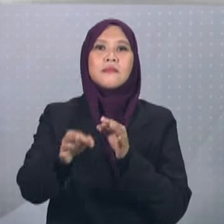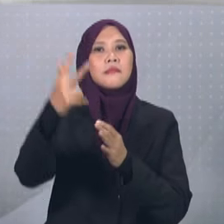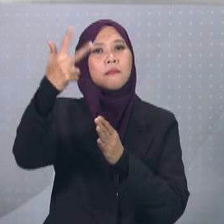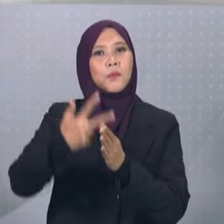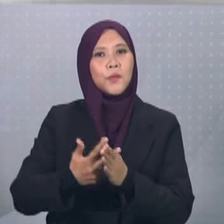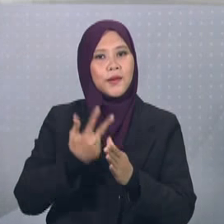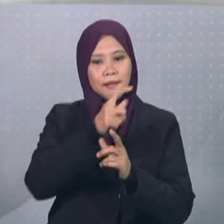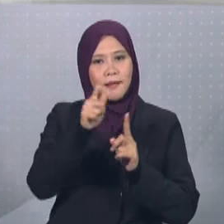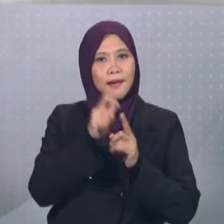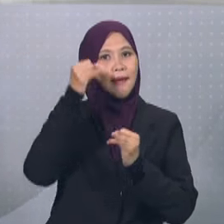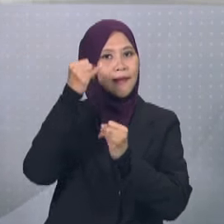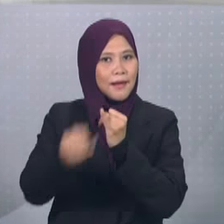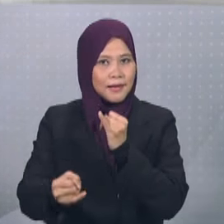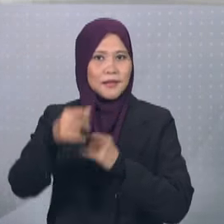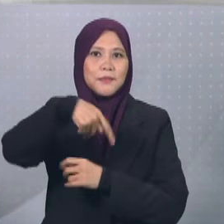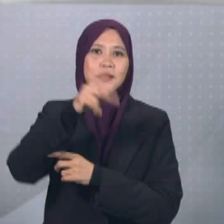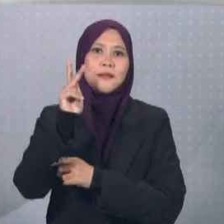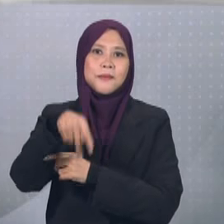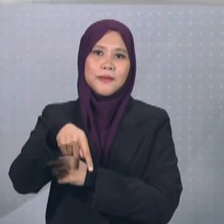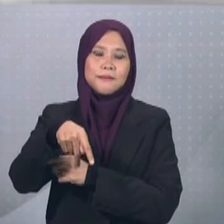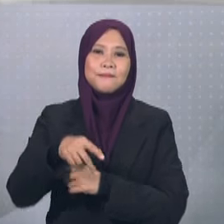bulan daripada tarikh terakhir PKP.